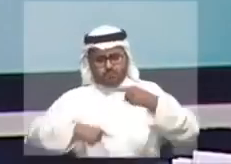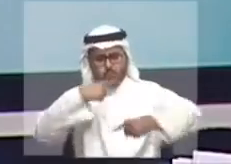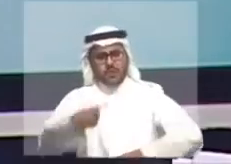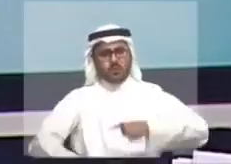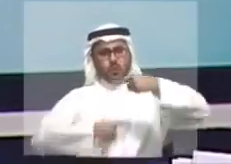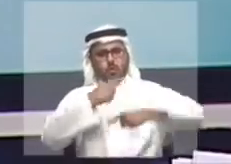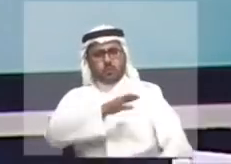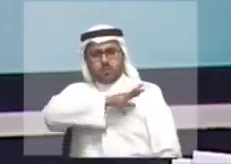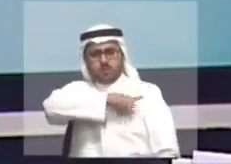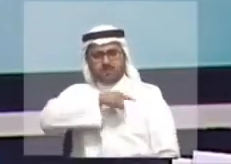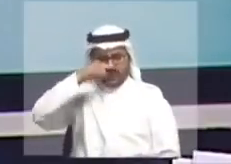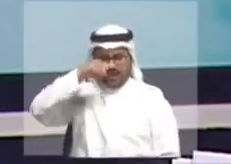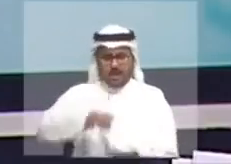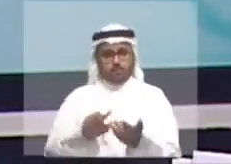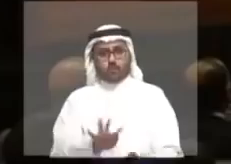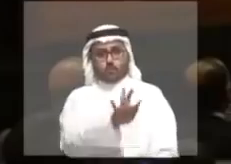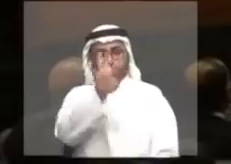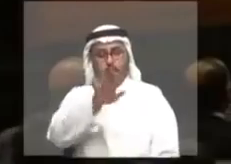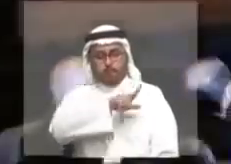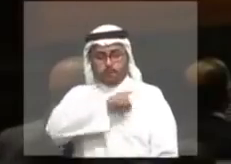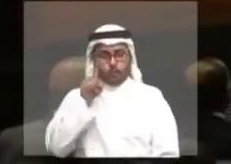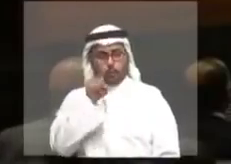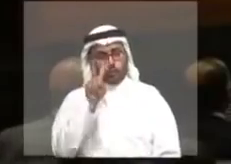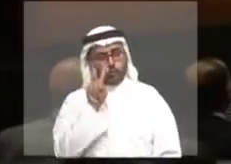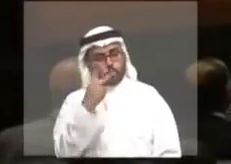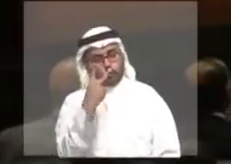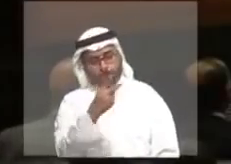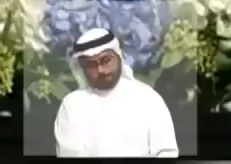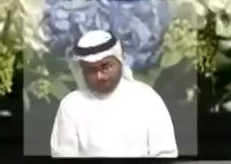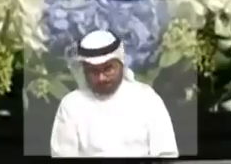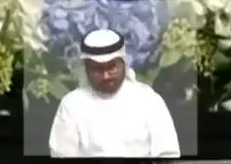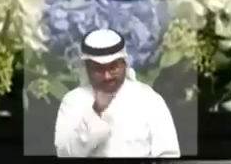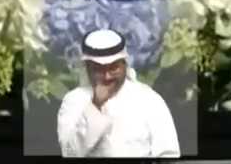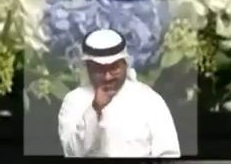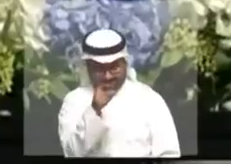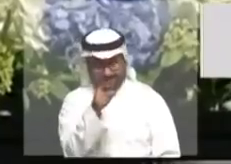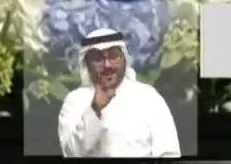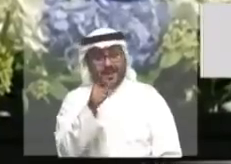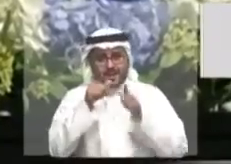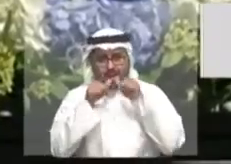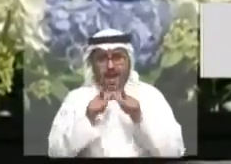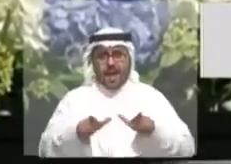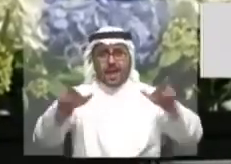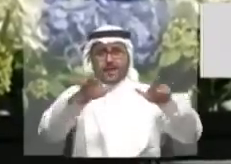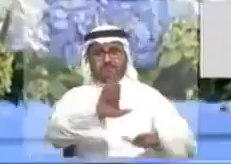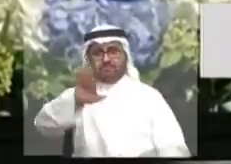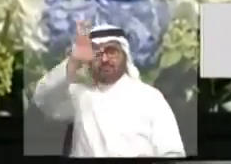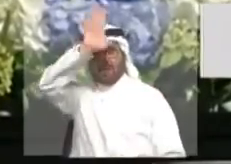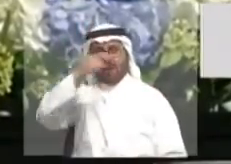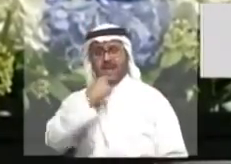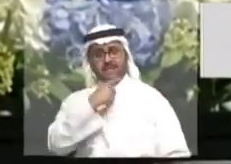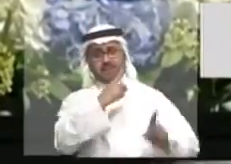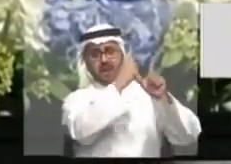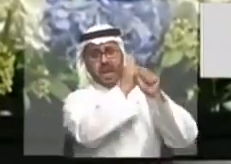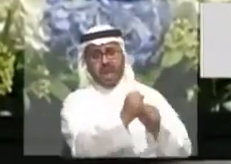للقضية الفلسطينية والشعب الفلسطيني. أعلن خادم الحرمين الشريفين يحفظه الله عن مزيد من